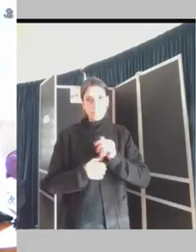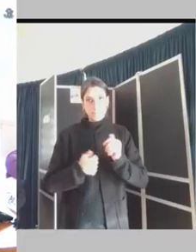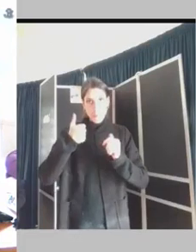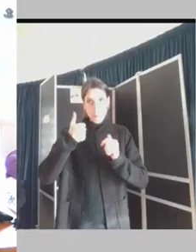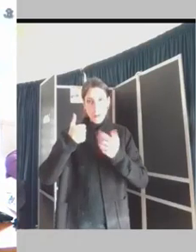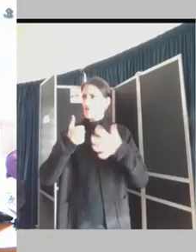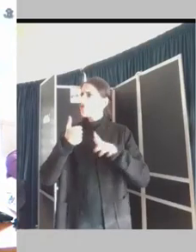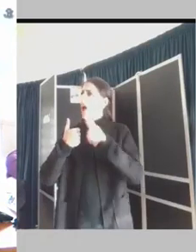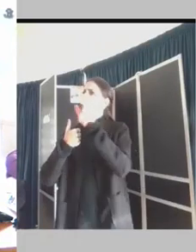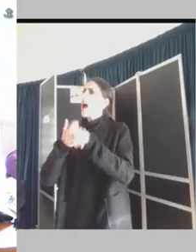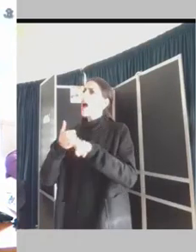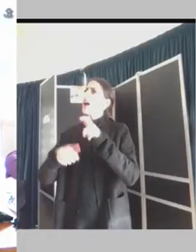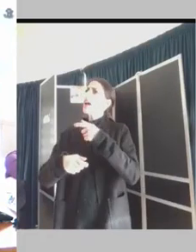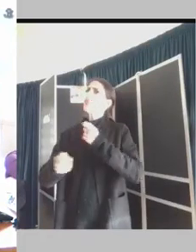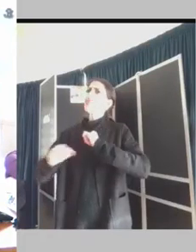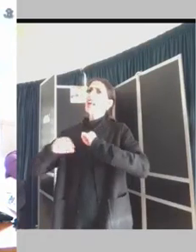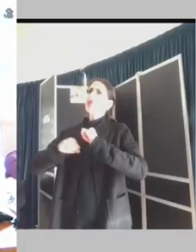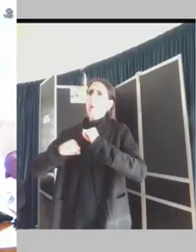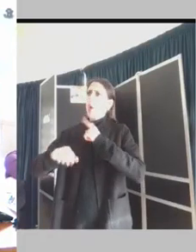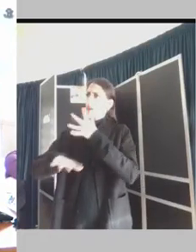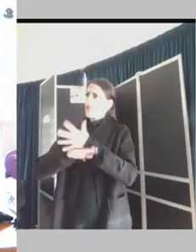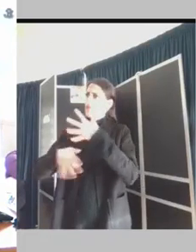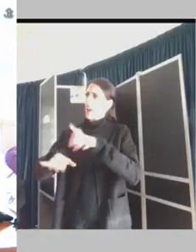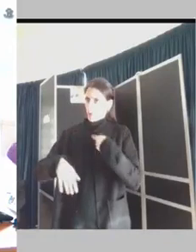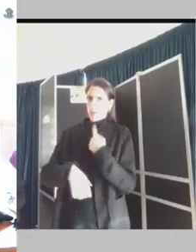intervenuto, in cui noi vorremmo